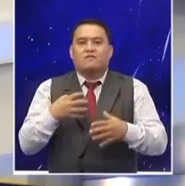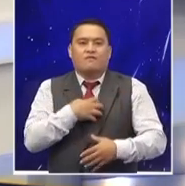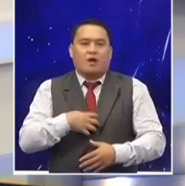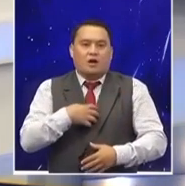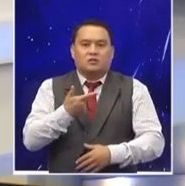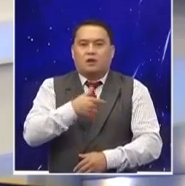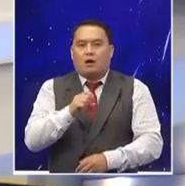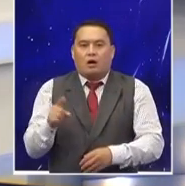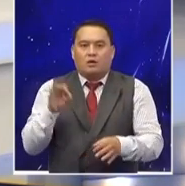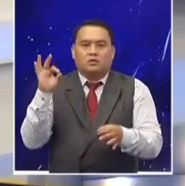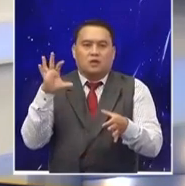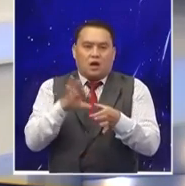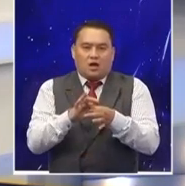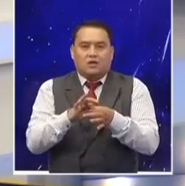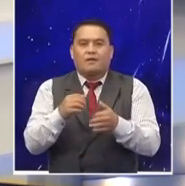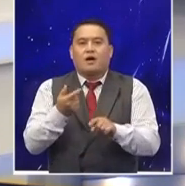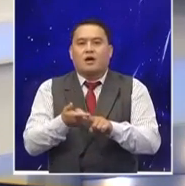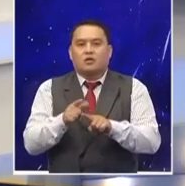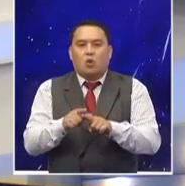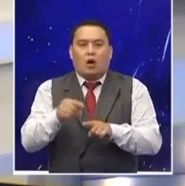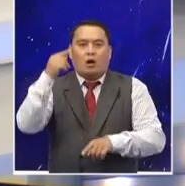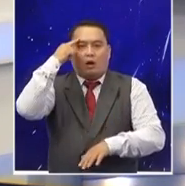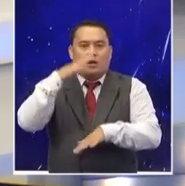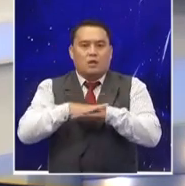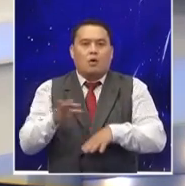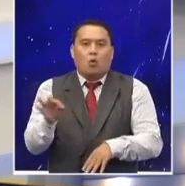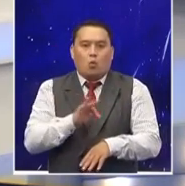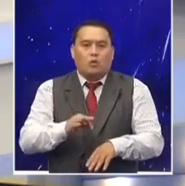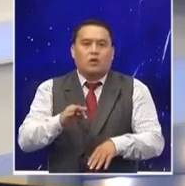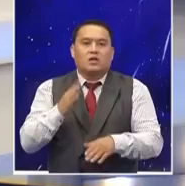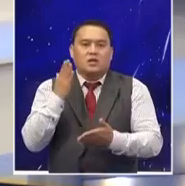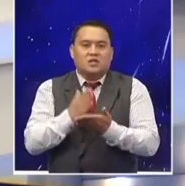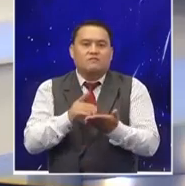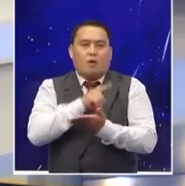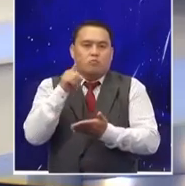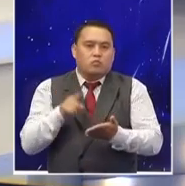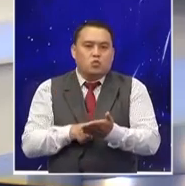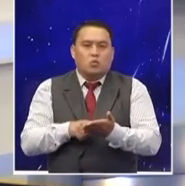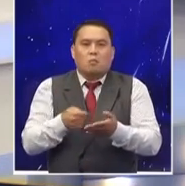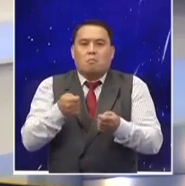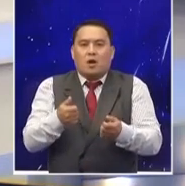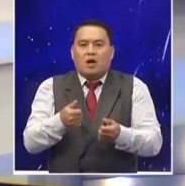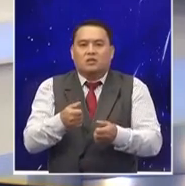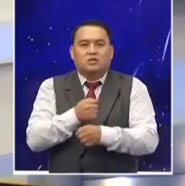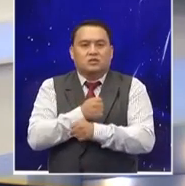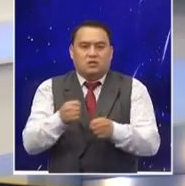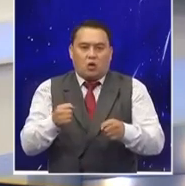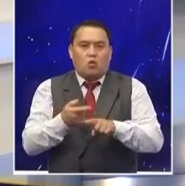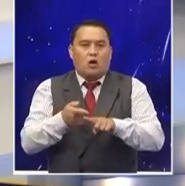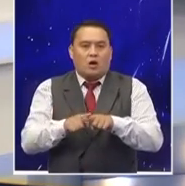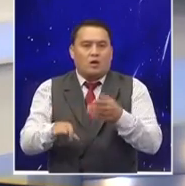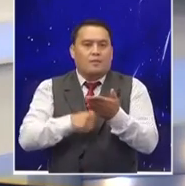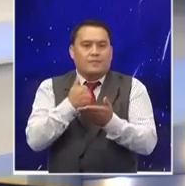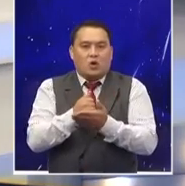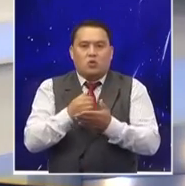важный газ подведен в каждой палате однако по мнению акима области еще предостаточно вопросов поскольку мелочей быть не должно главное